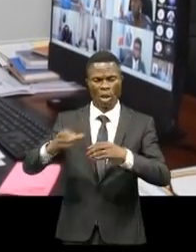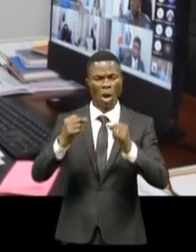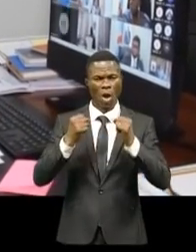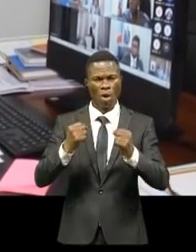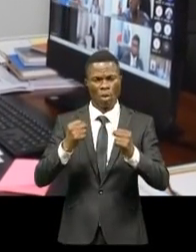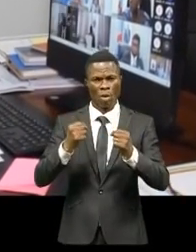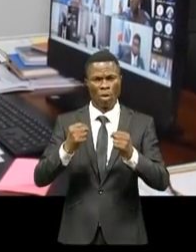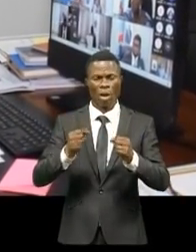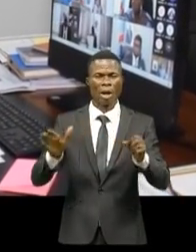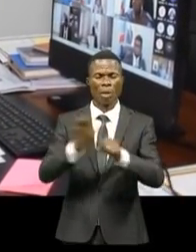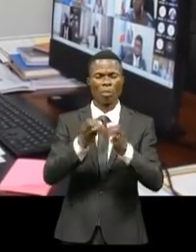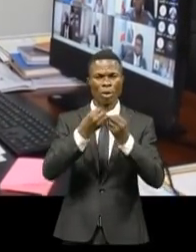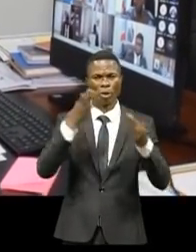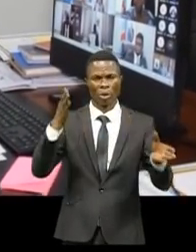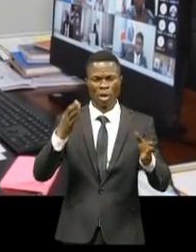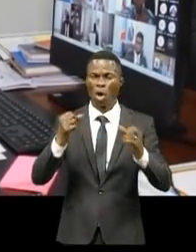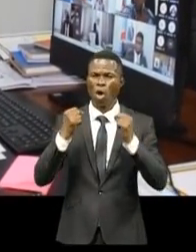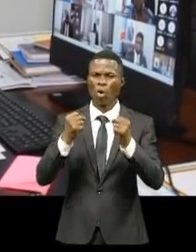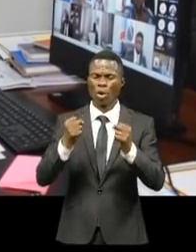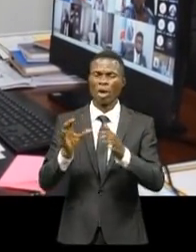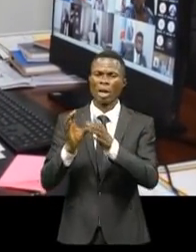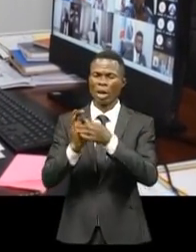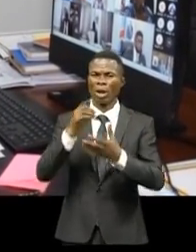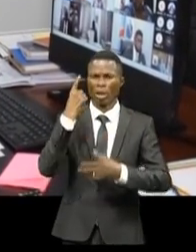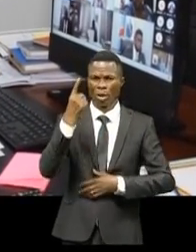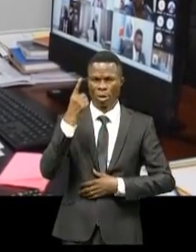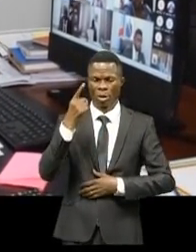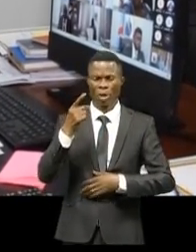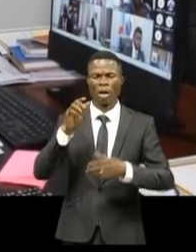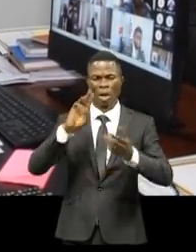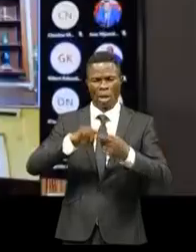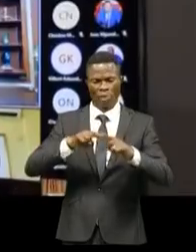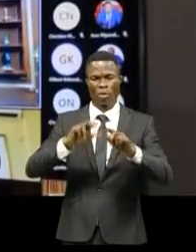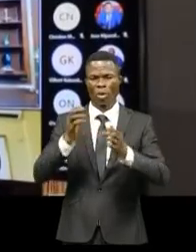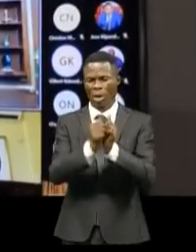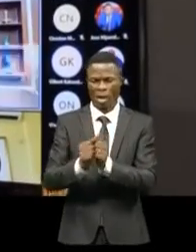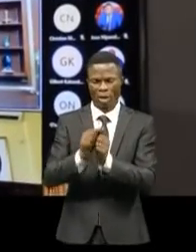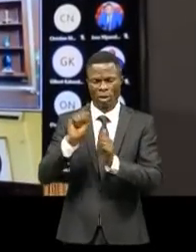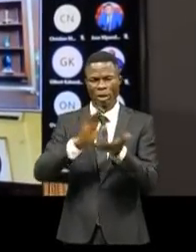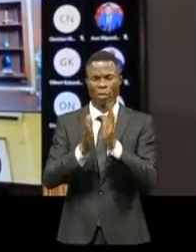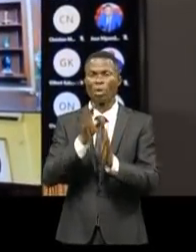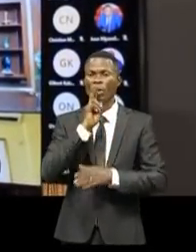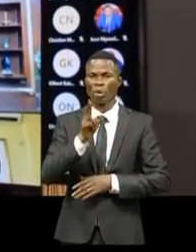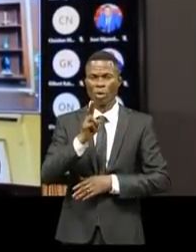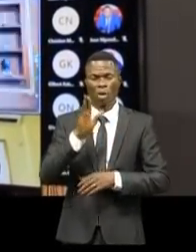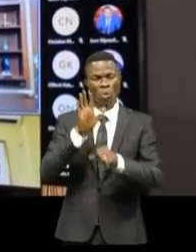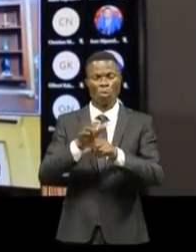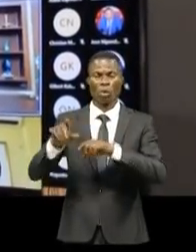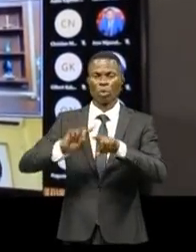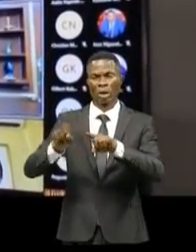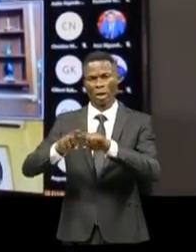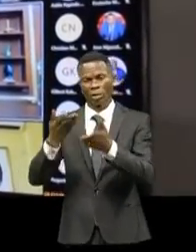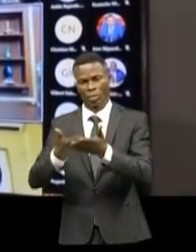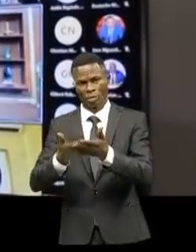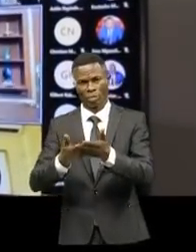fort, prospère, solidaire et uni et où les vivre ensemble sera une réalité malgré la diversité qui,